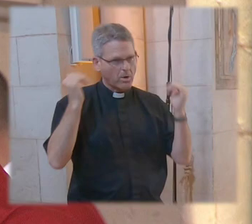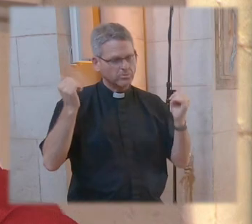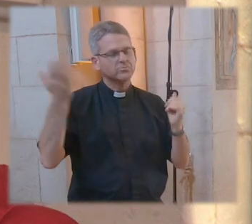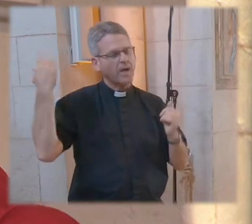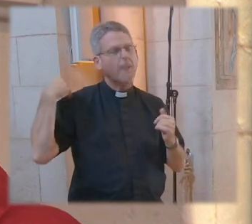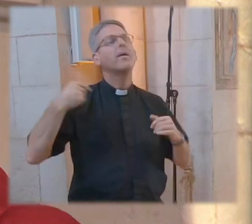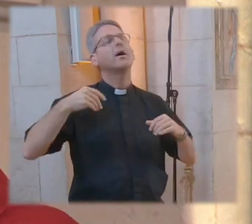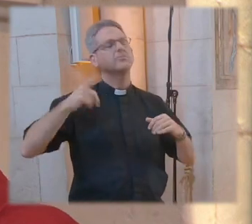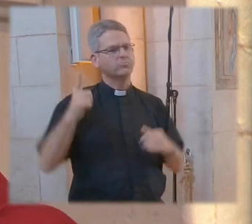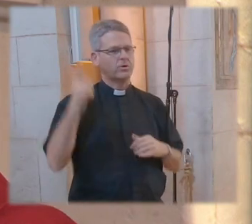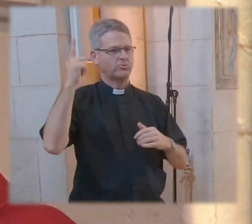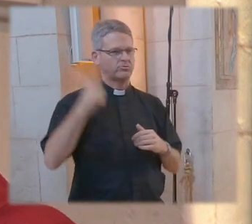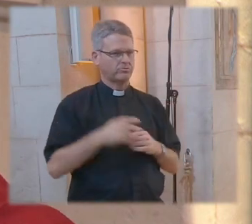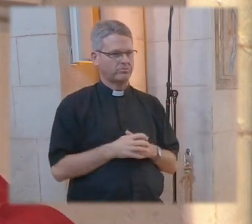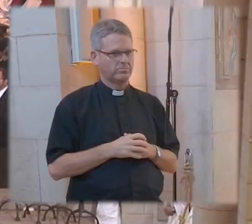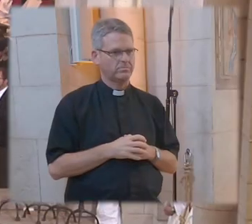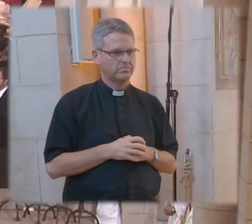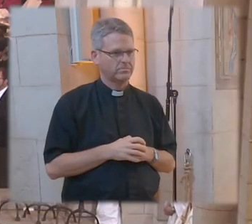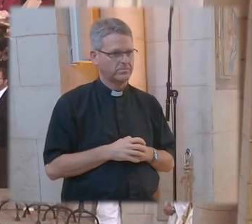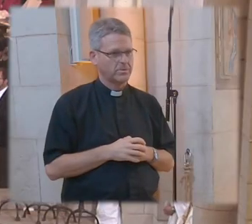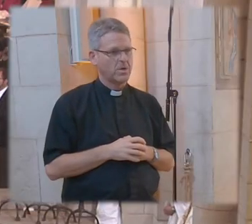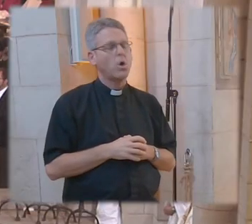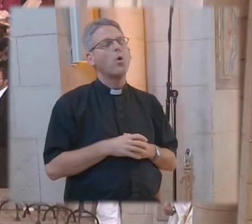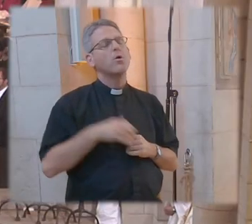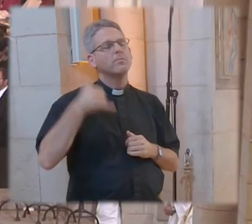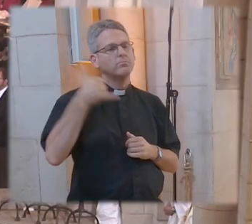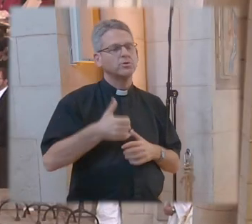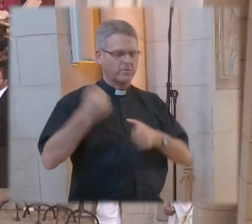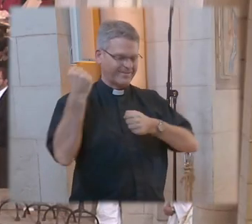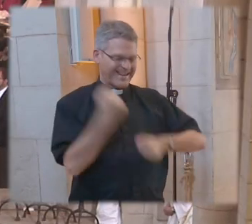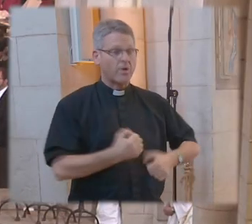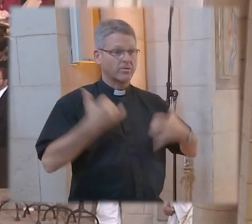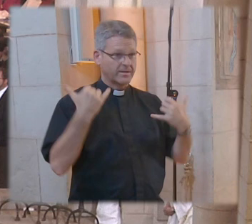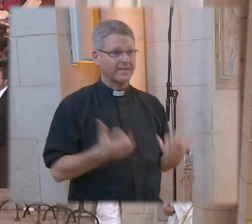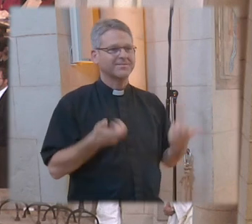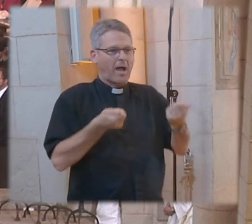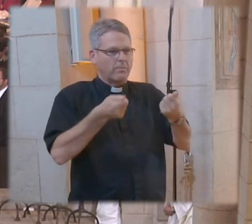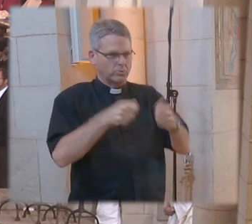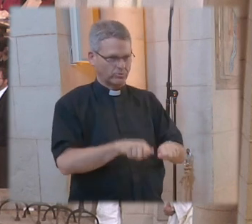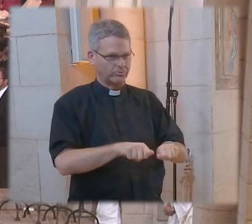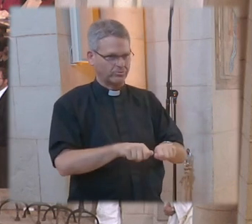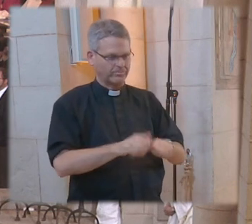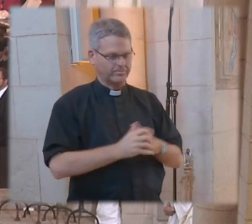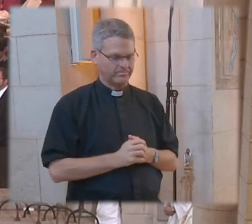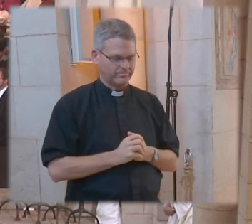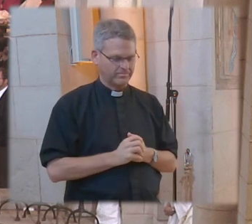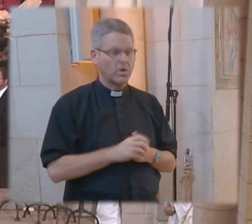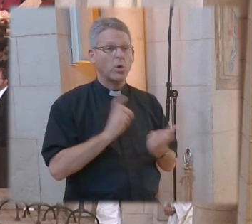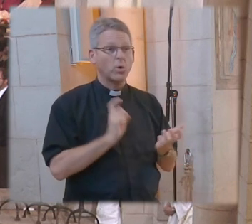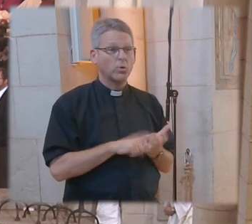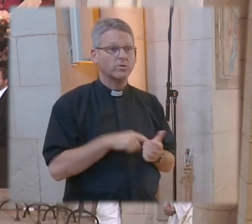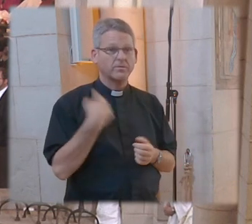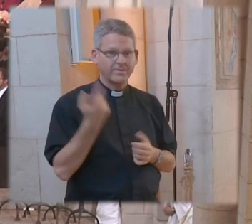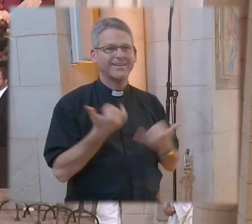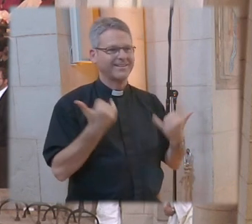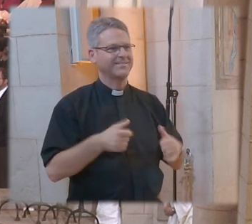hat, und Bischof Georg Betzing, der ihn zu Ende geführt hat, damit wir heute da sein